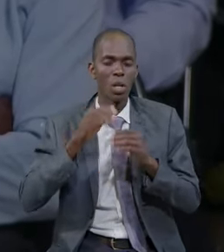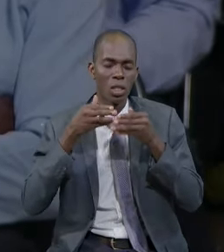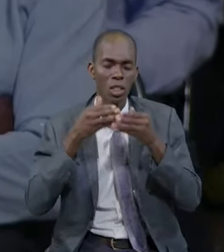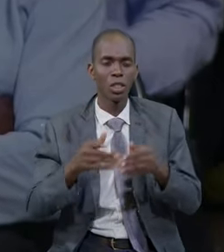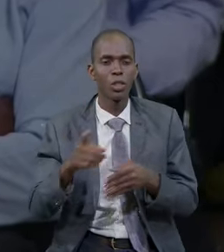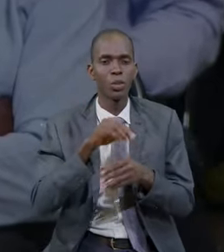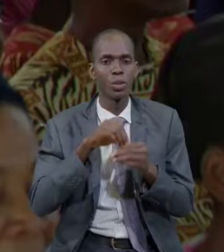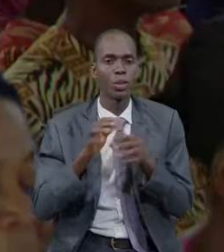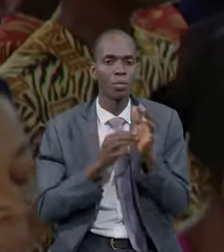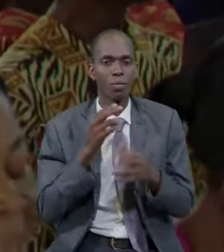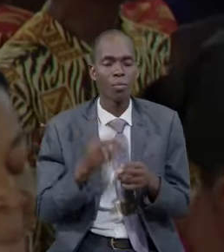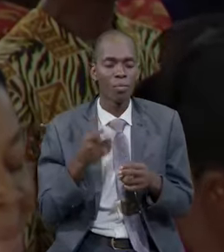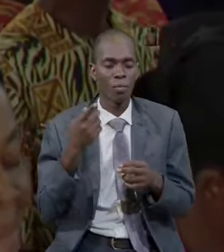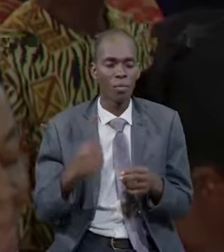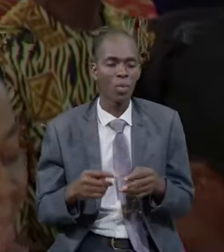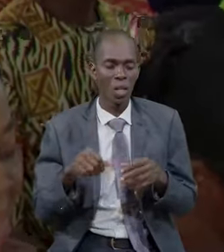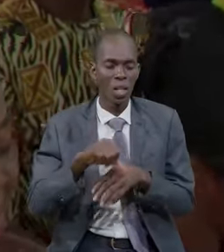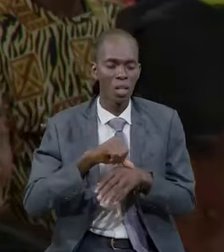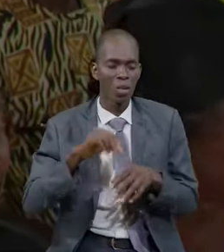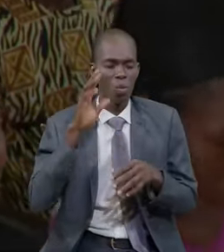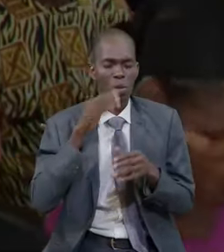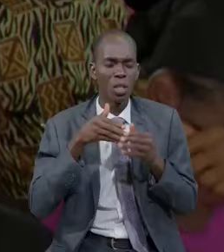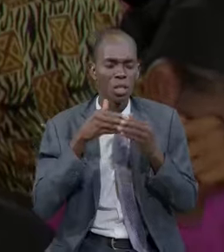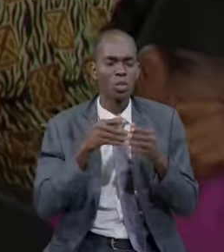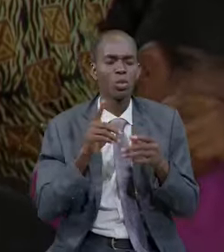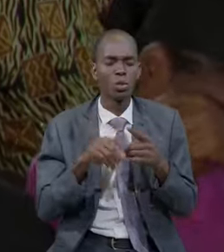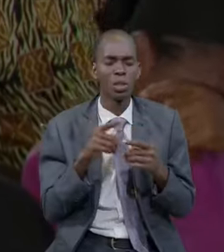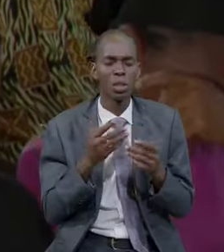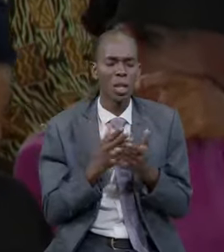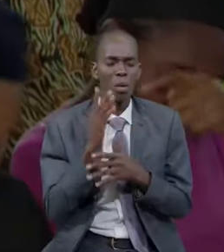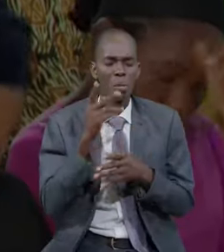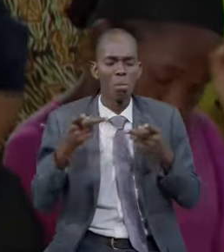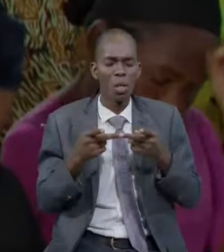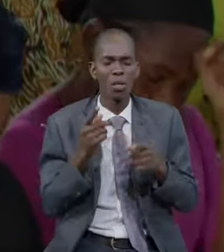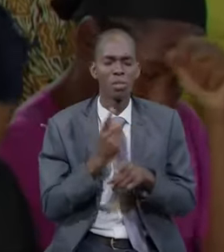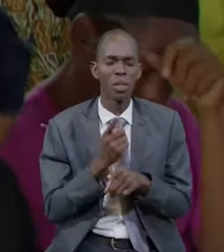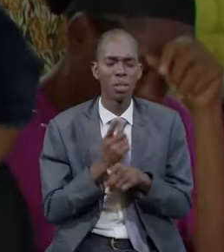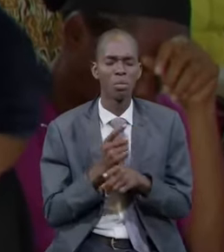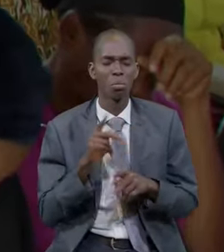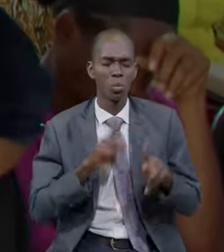L'onction va te conduire au bon endroit, vers les bonnes personnes, au bon moment.